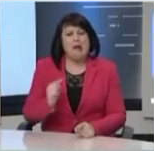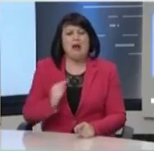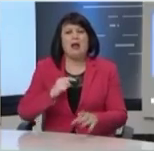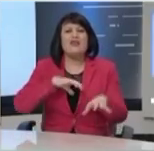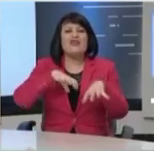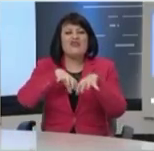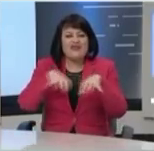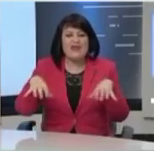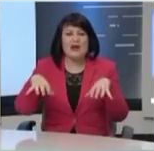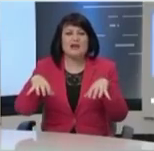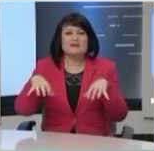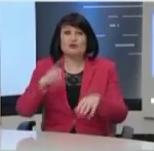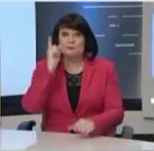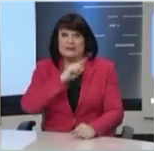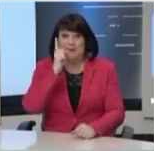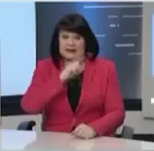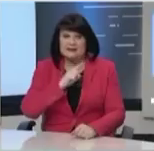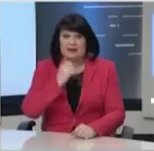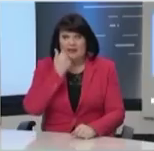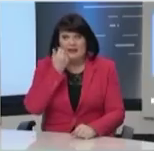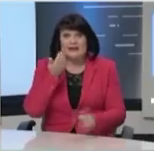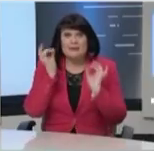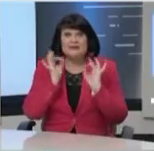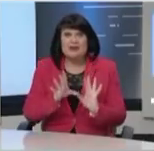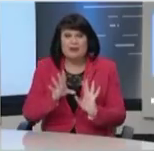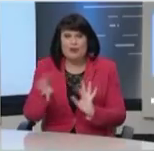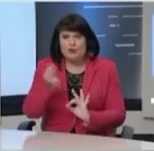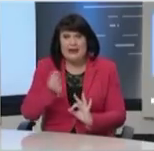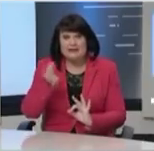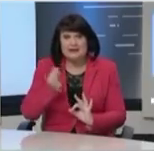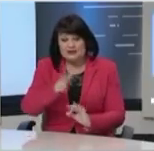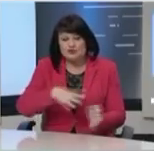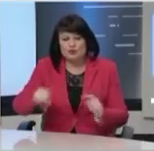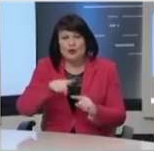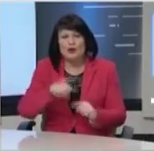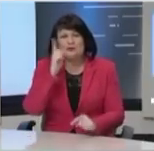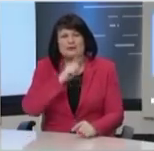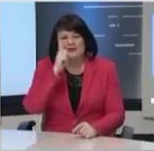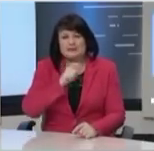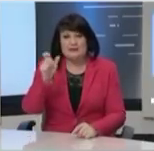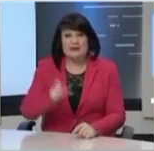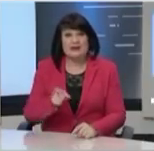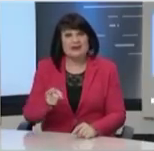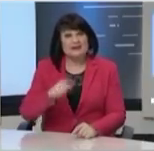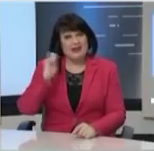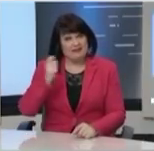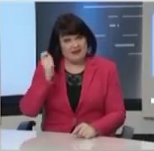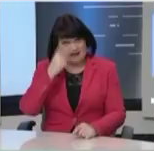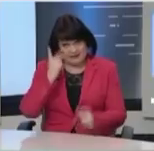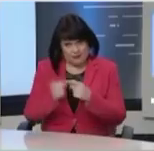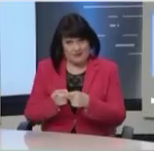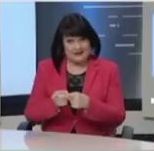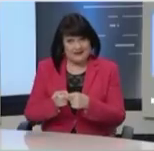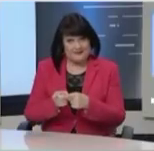αυτή, ψεύδεστε ανερυθρίαστα ενώπιον του ελληνικού λαού, εσείς ο υπερασπιστής των εθνικών δικαίων,